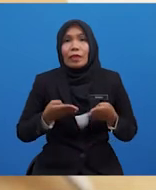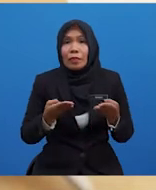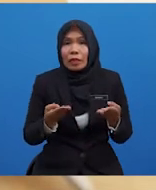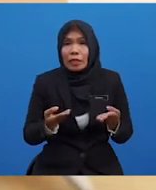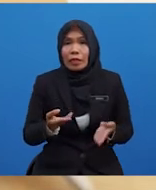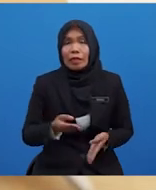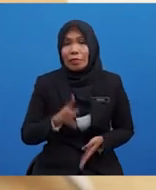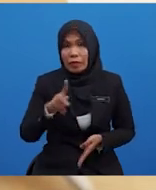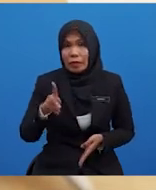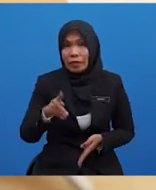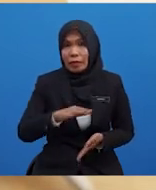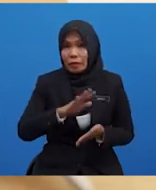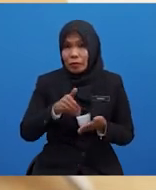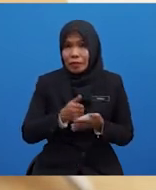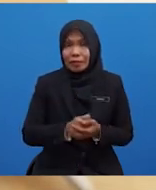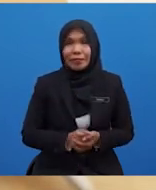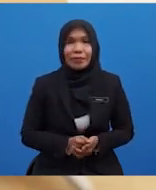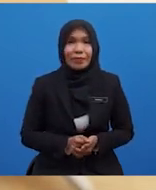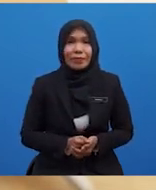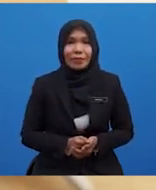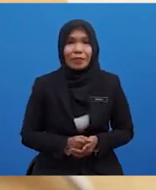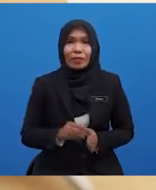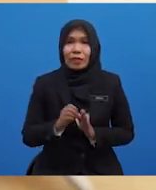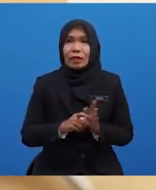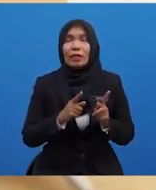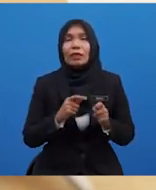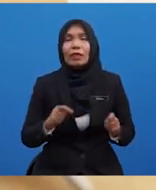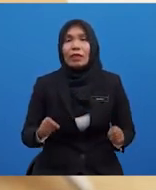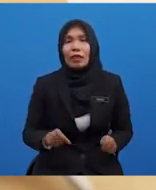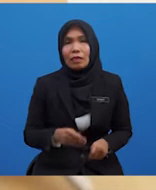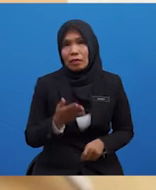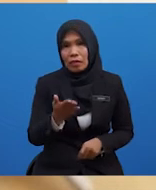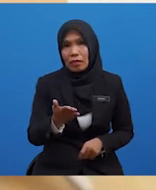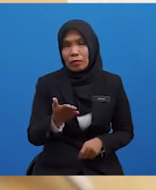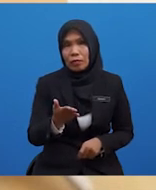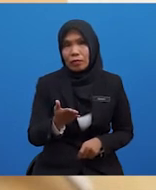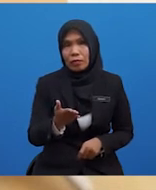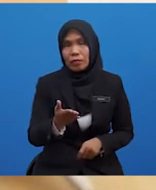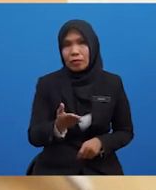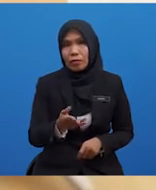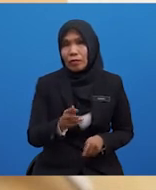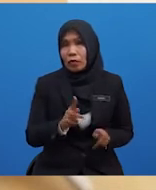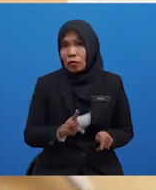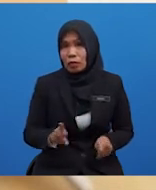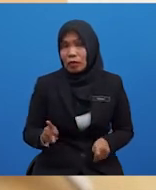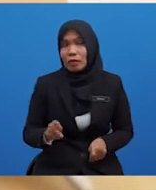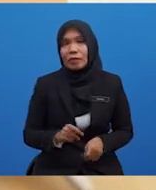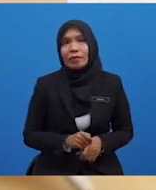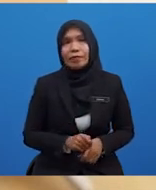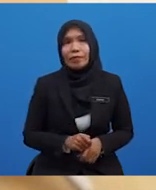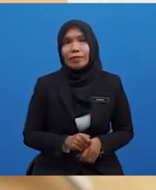Bagaimana para pelajar sekalian? Setelah kamu menguasai taktik dan